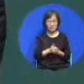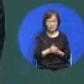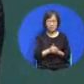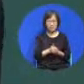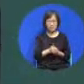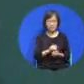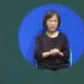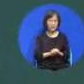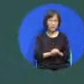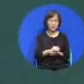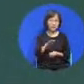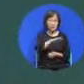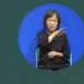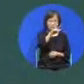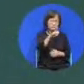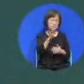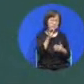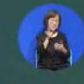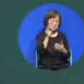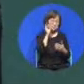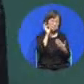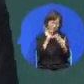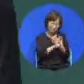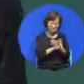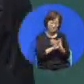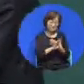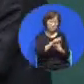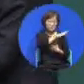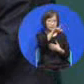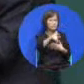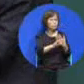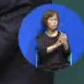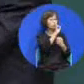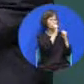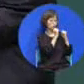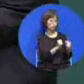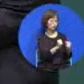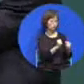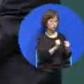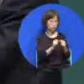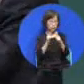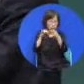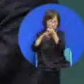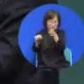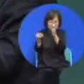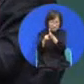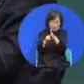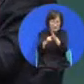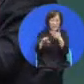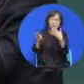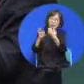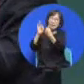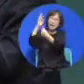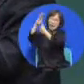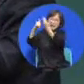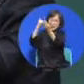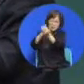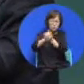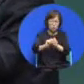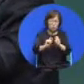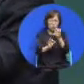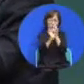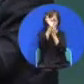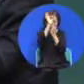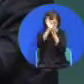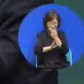하나님은 동서남북의 걸 다 가져가신다. Even if you are in the east, if you hold on to God's covenant, God will provide you all things of the